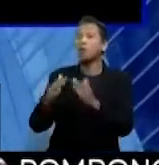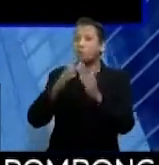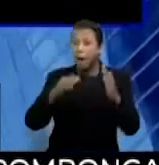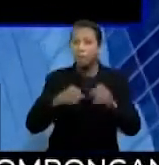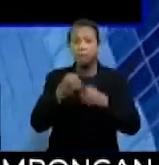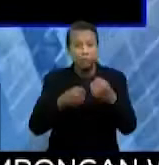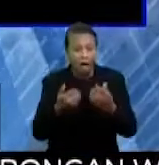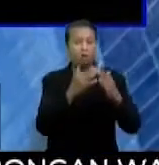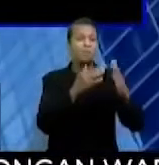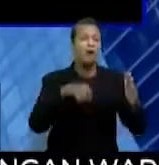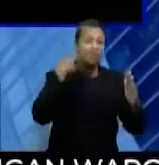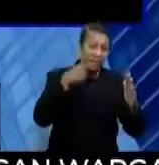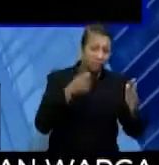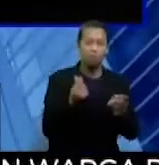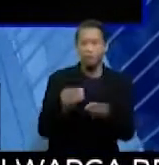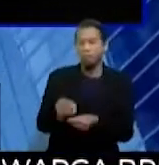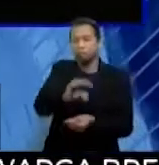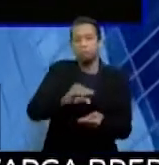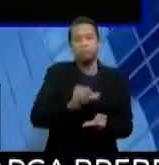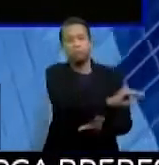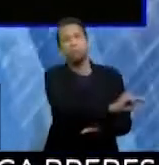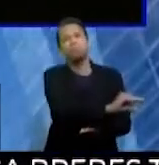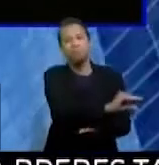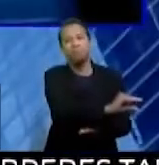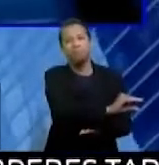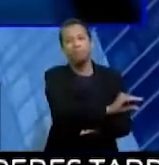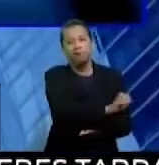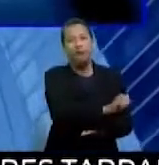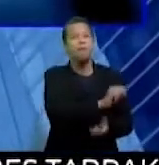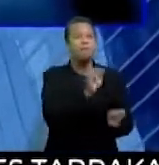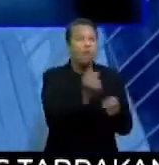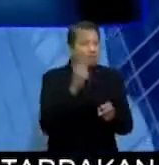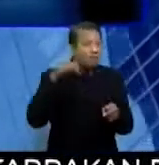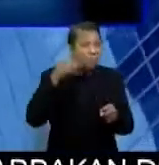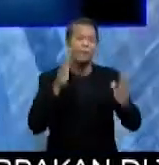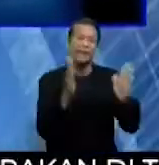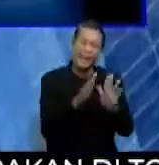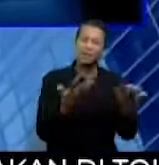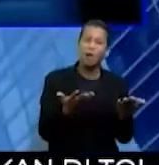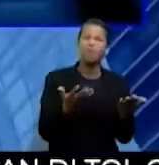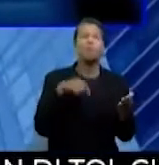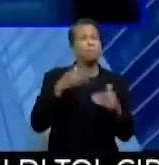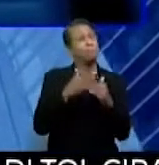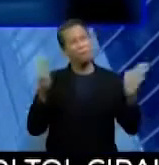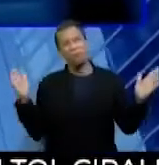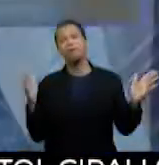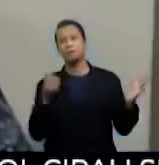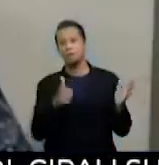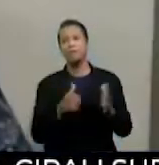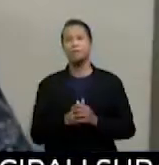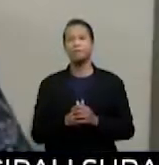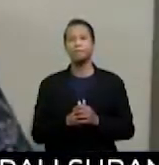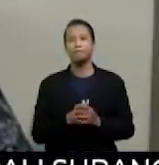produksi untuk film pendek dan film dokumenter pendek sampai dengan 250 juta rupiah. Ya, sejumlah